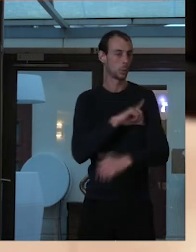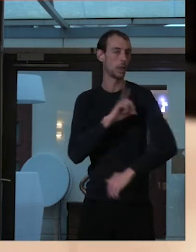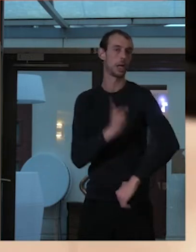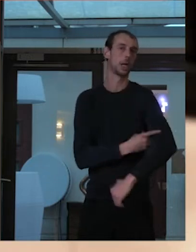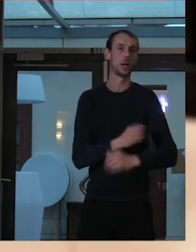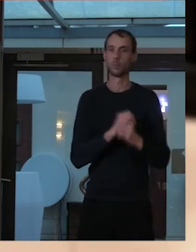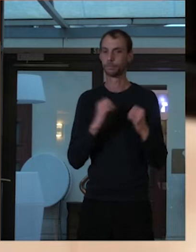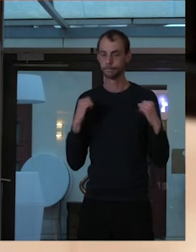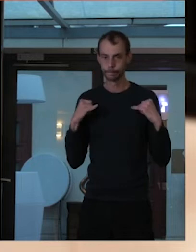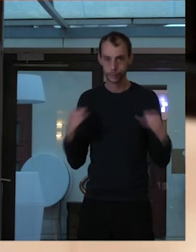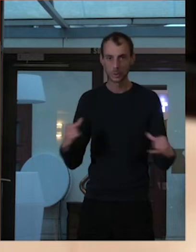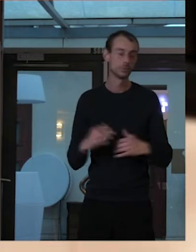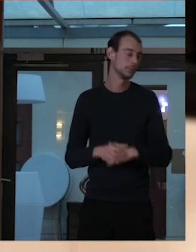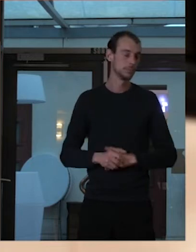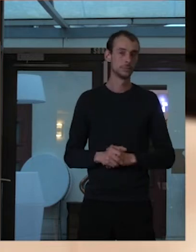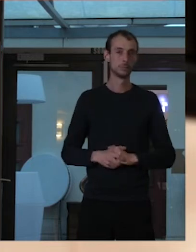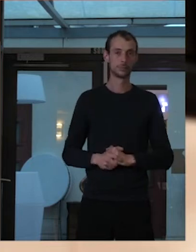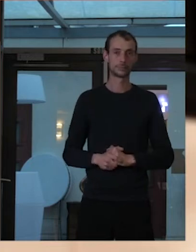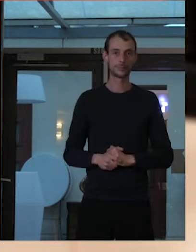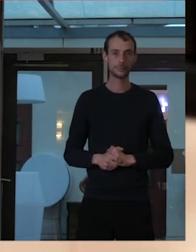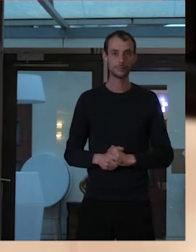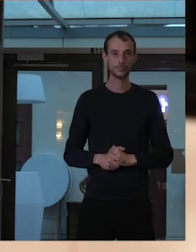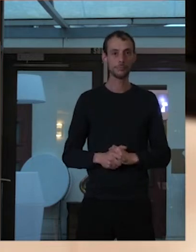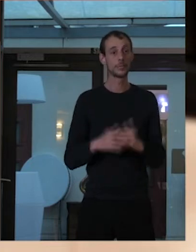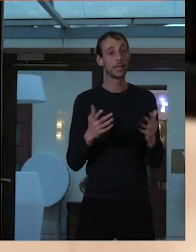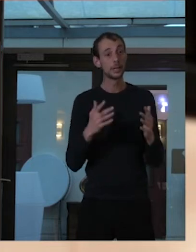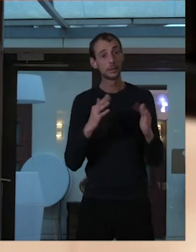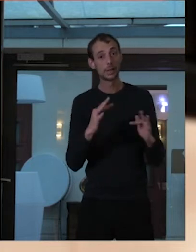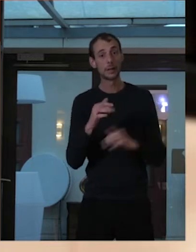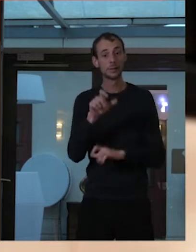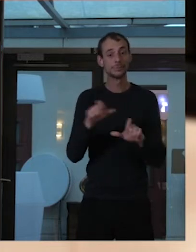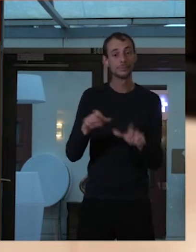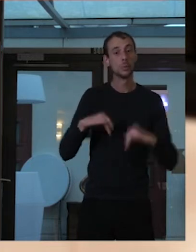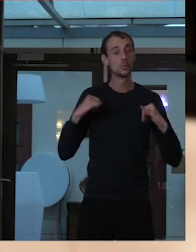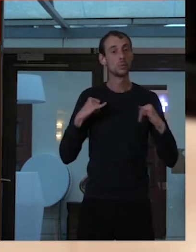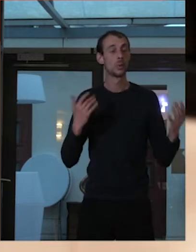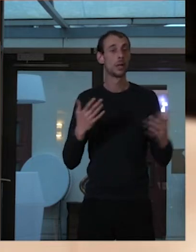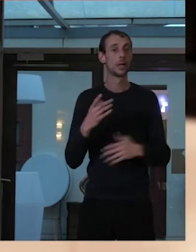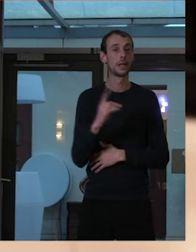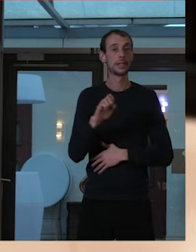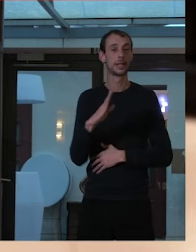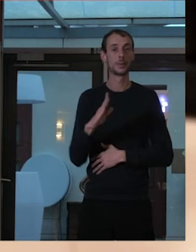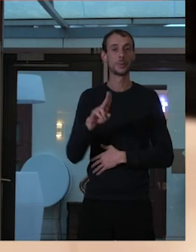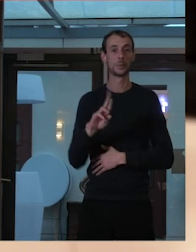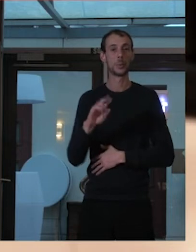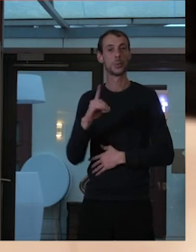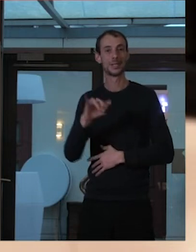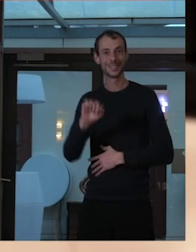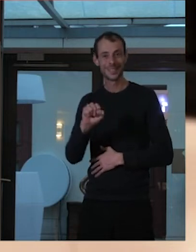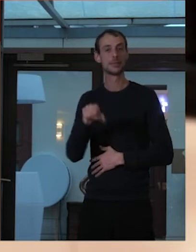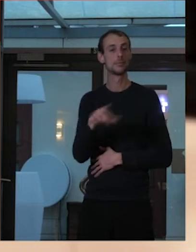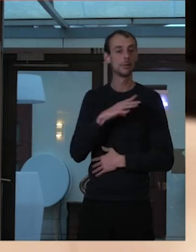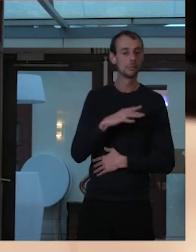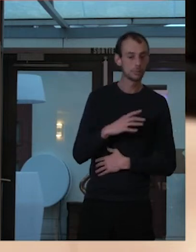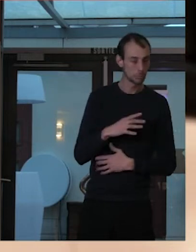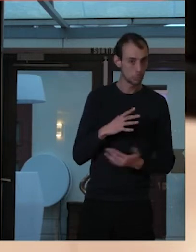quotidien. Au niveau des joueuses des Birdies, est-ce qu'elles sont toutes professionnelles? Est-ce qu'elles ont tout un revenu de la